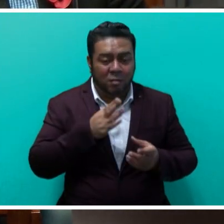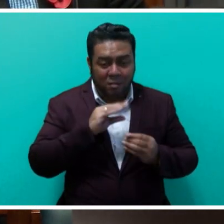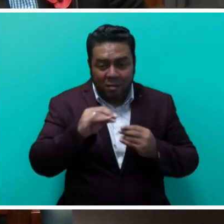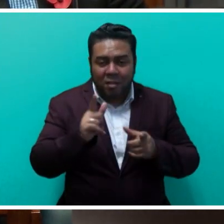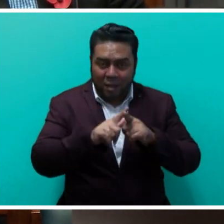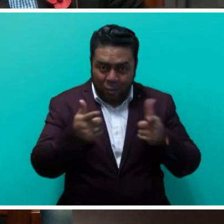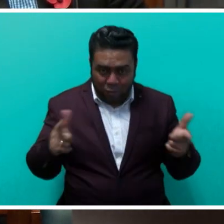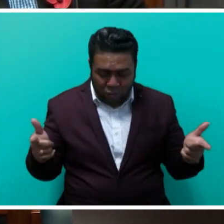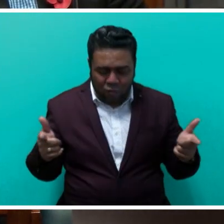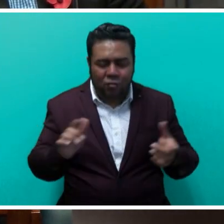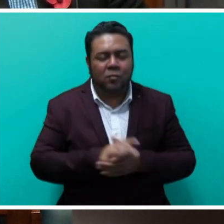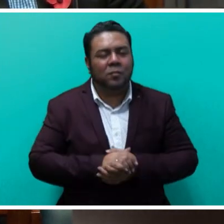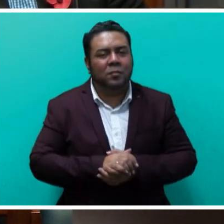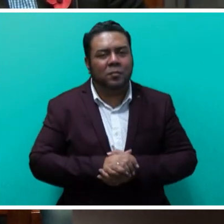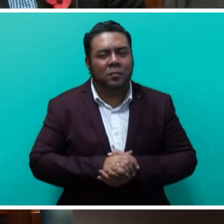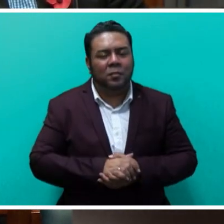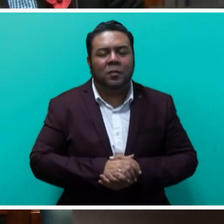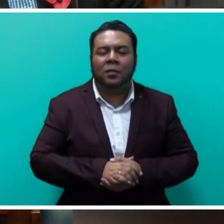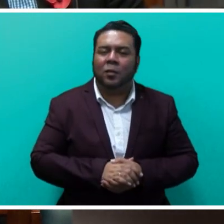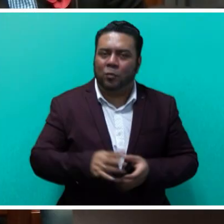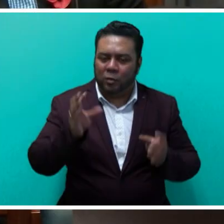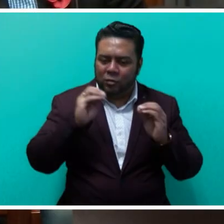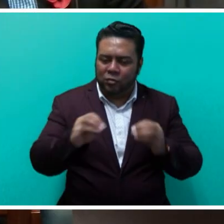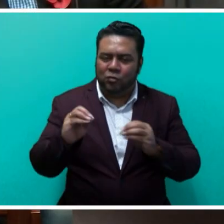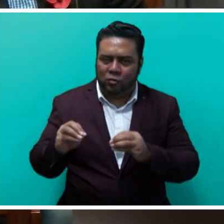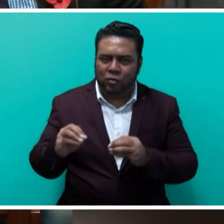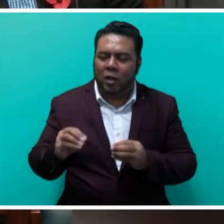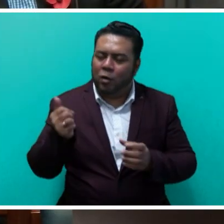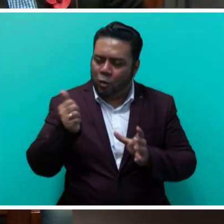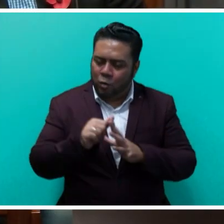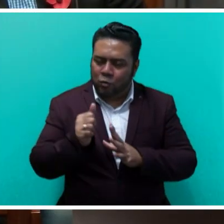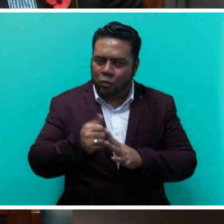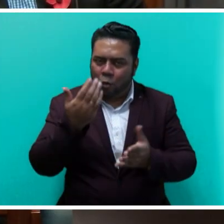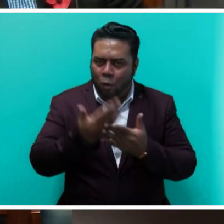votu kavaka kina ena mona liva-liva